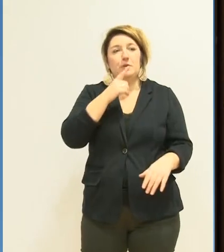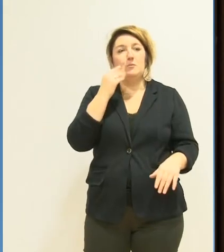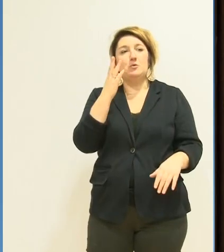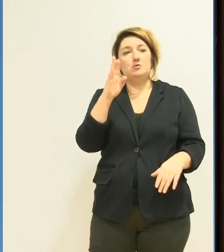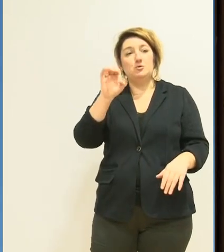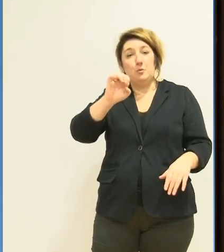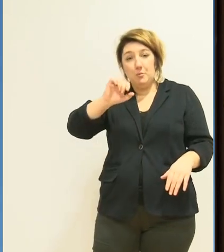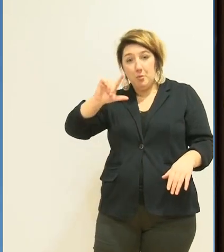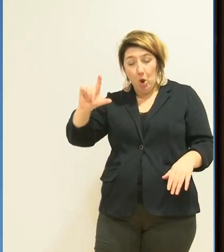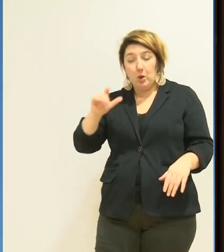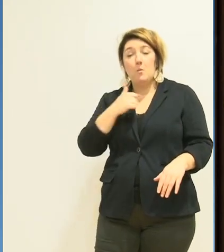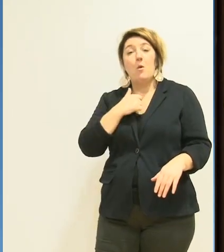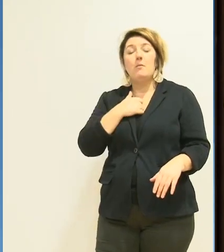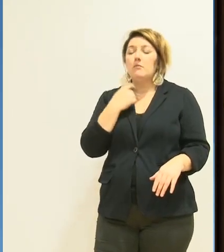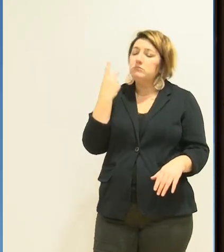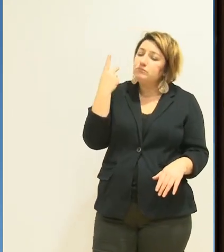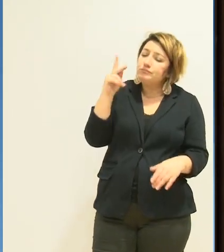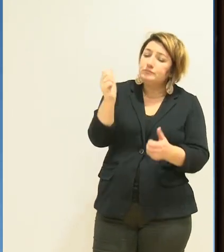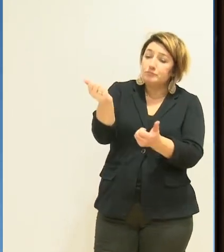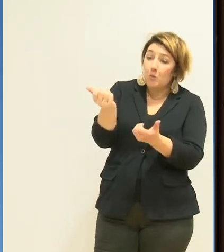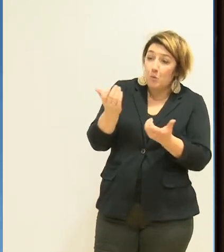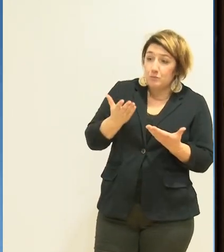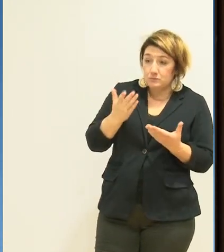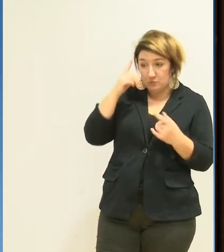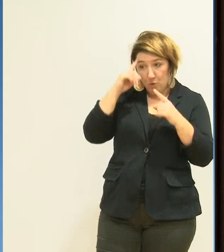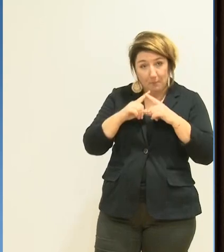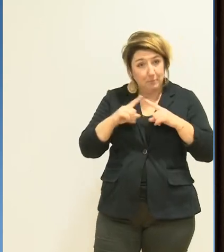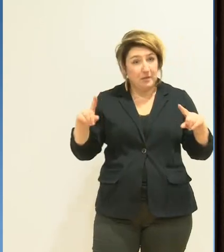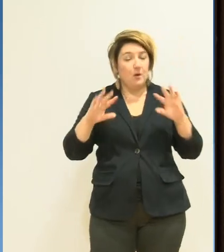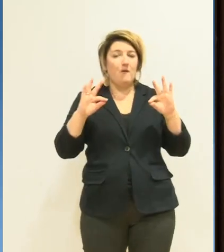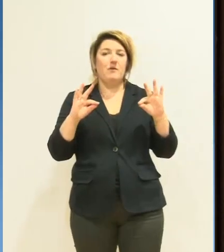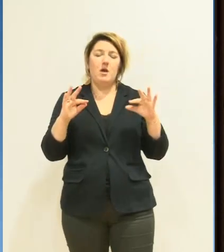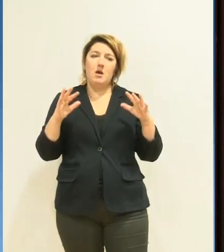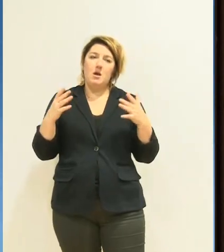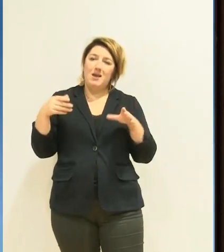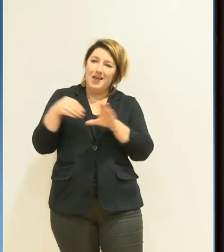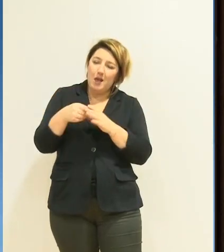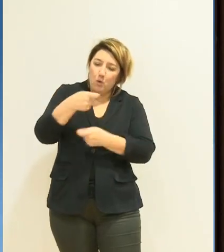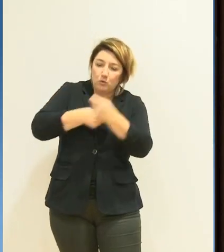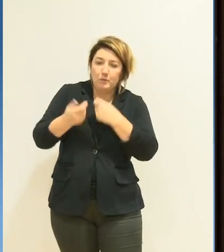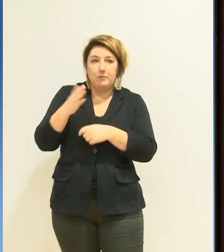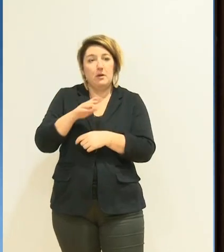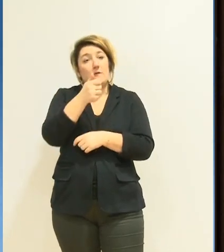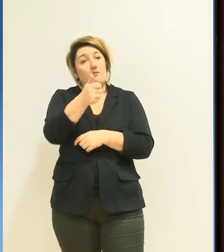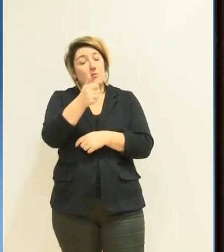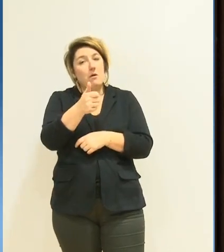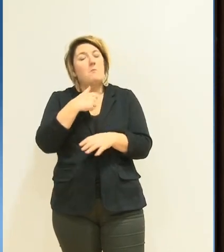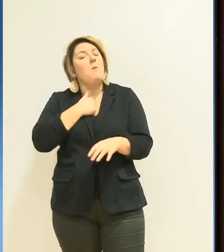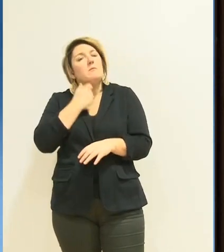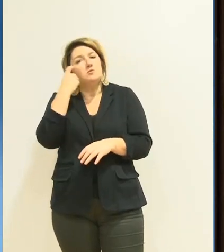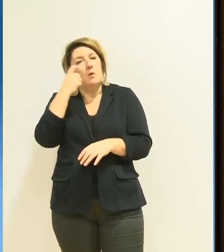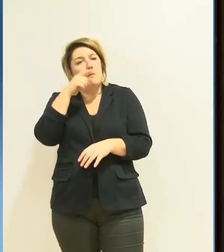partage pas vos propositions en termes d'économies mais je me rends compte que vous êtes un des élus qui suivait attentivement